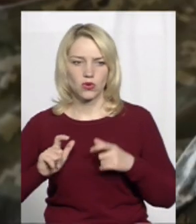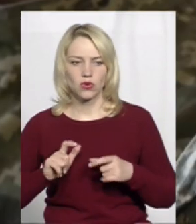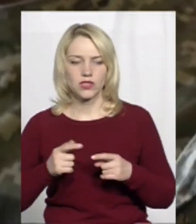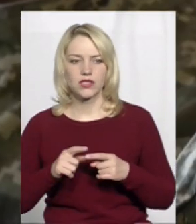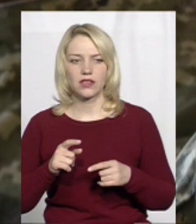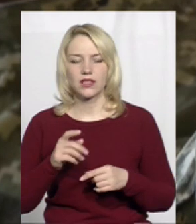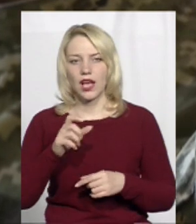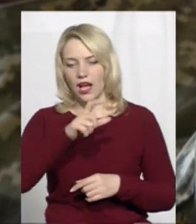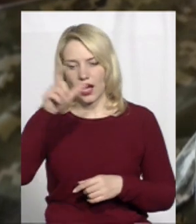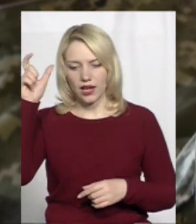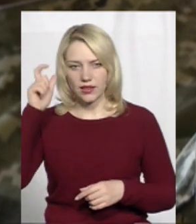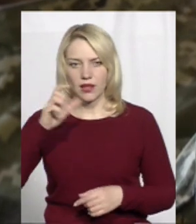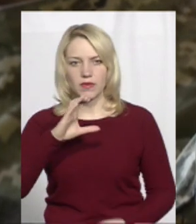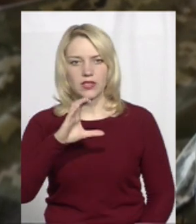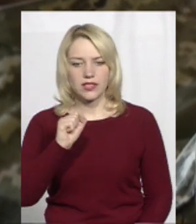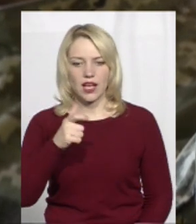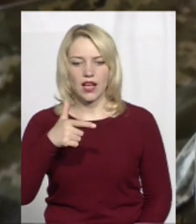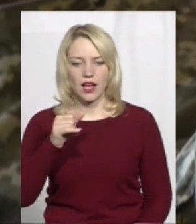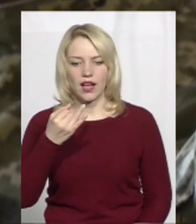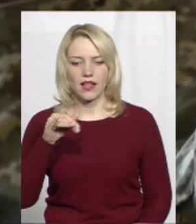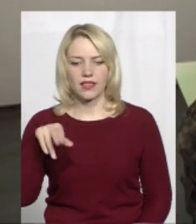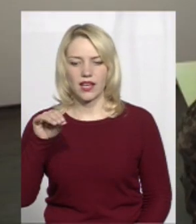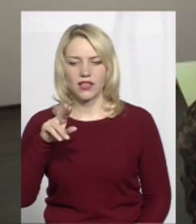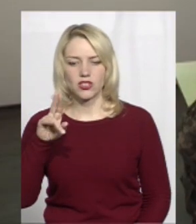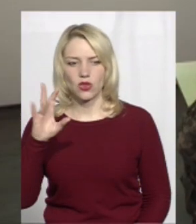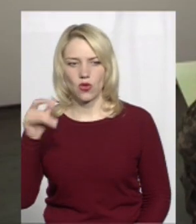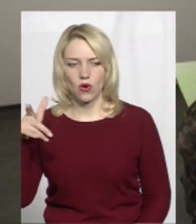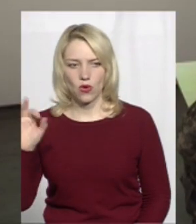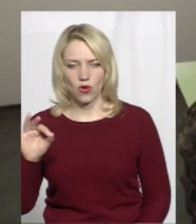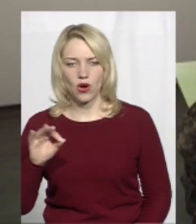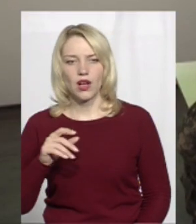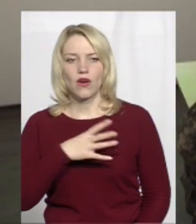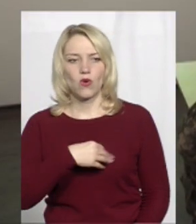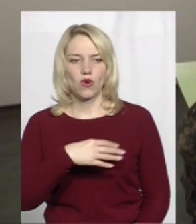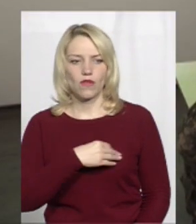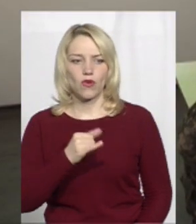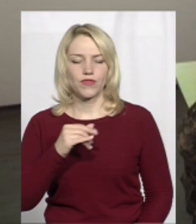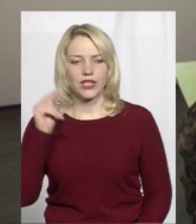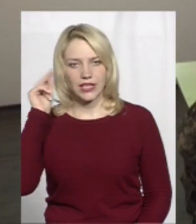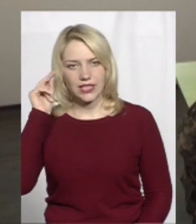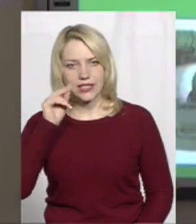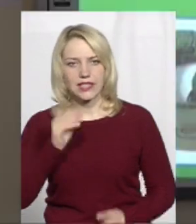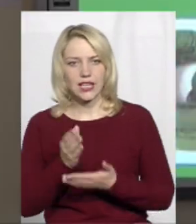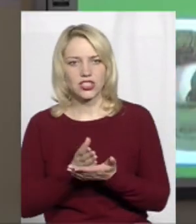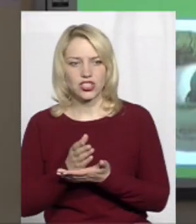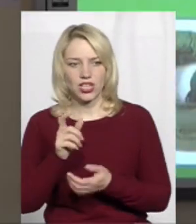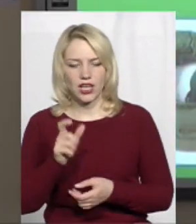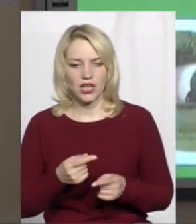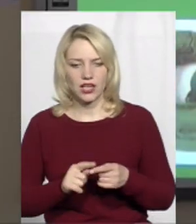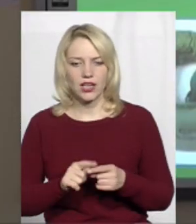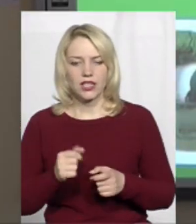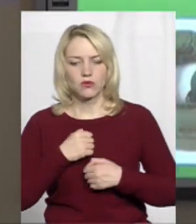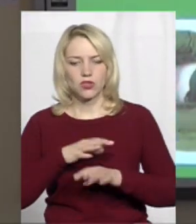військ» імені Гетьмана Петра Сагидачного, що у Львові, та стажер 201-го навчального центру головного управління оперативно-забезпечність Збройних сил